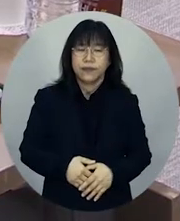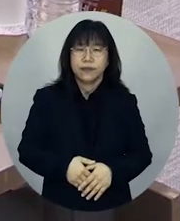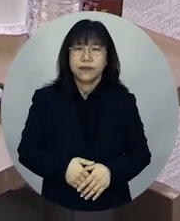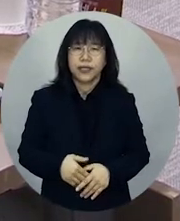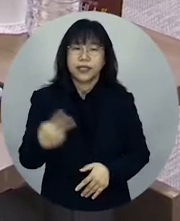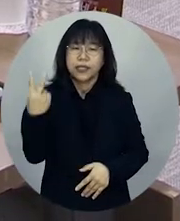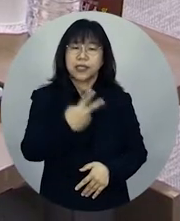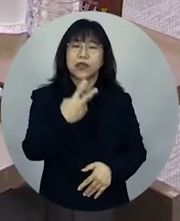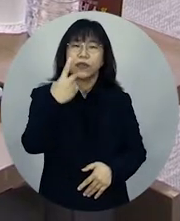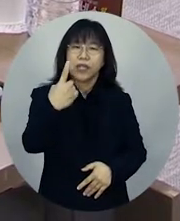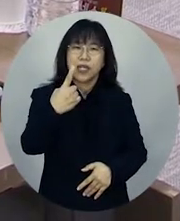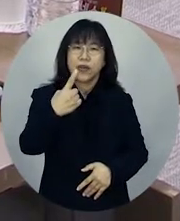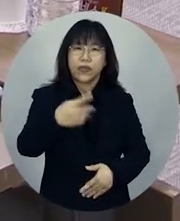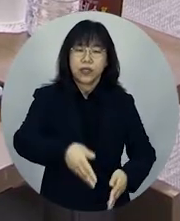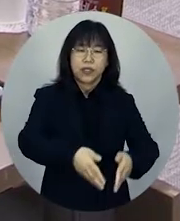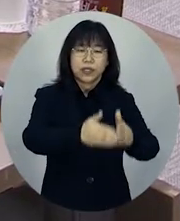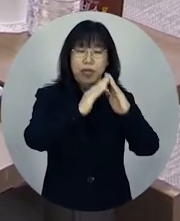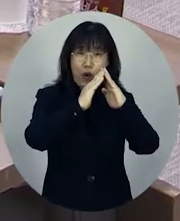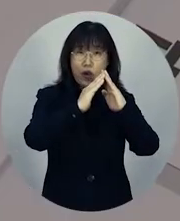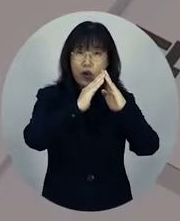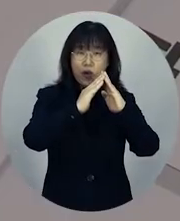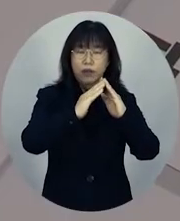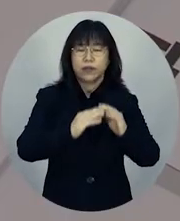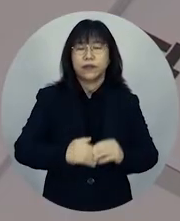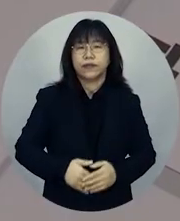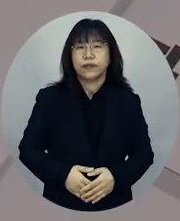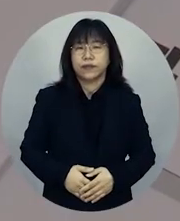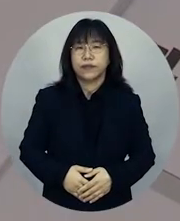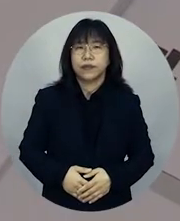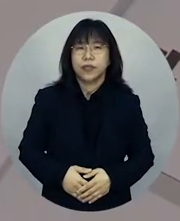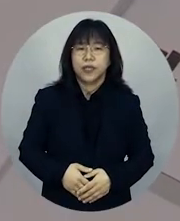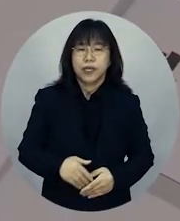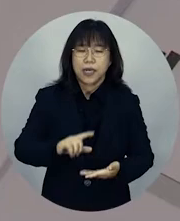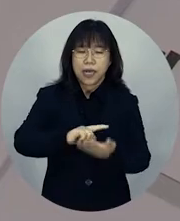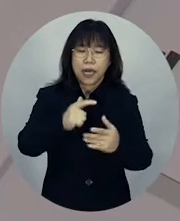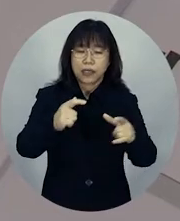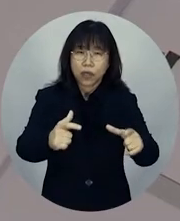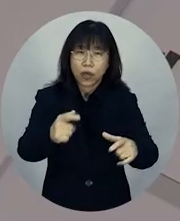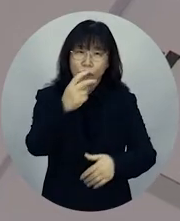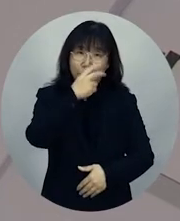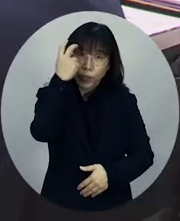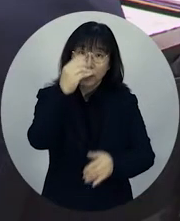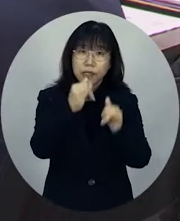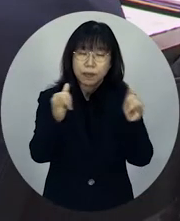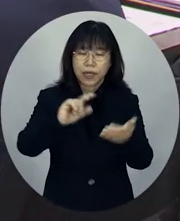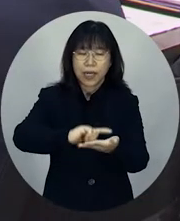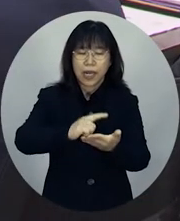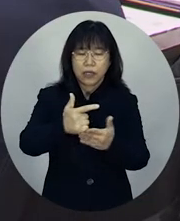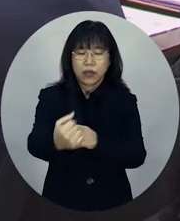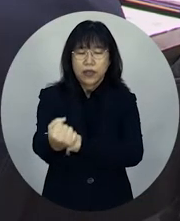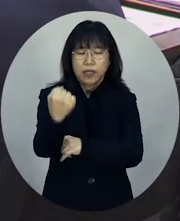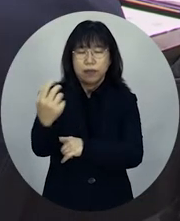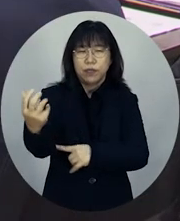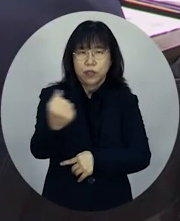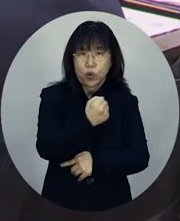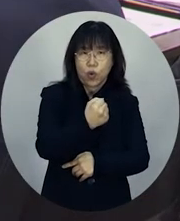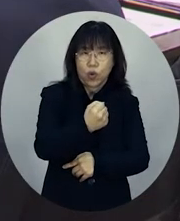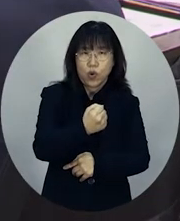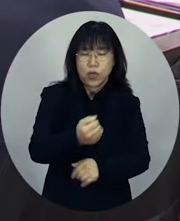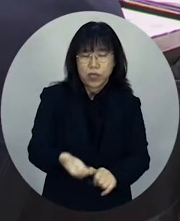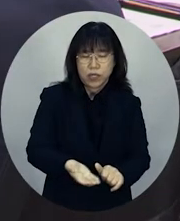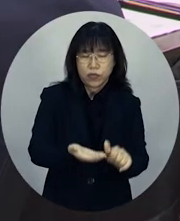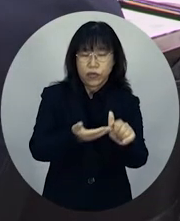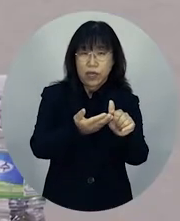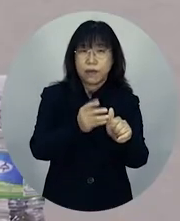논의됐습니다 지난 2001년 설립된 재단법인 강서구 장학회는 그동안 강서의 인재는 강서의